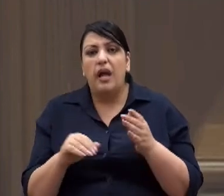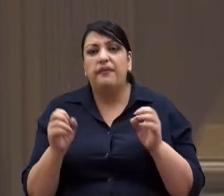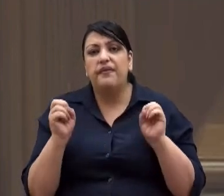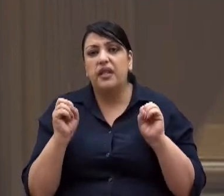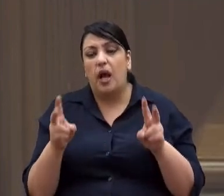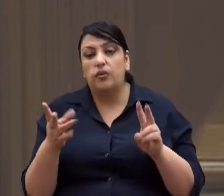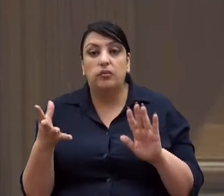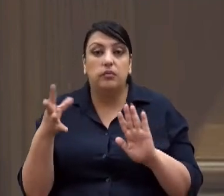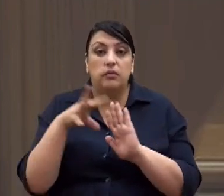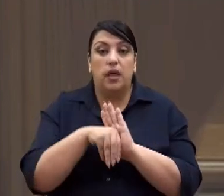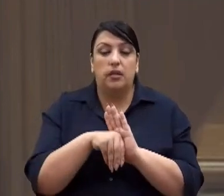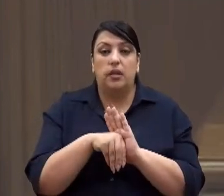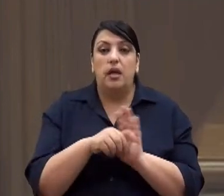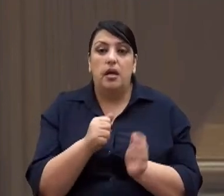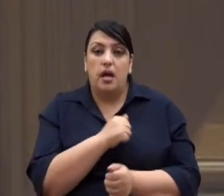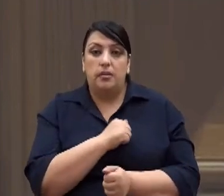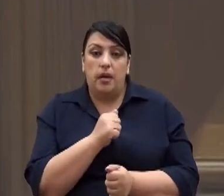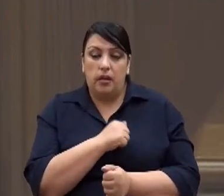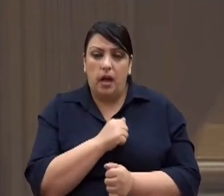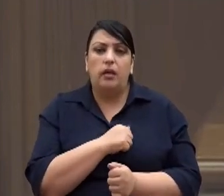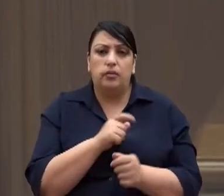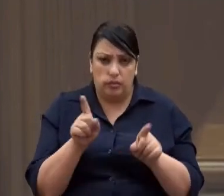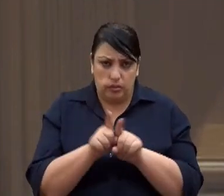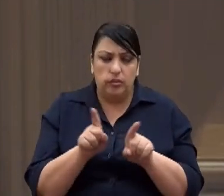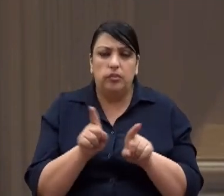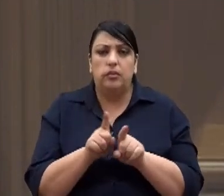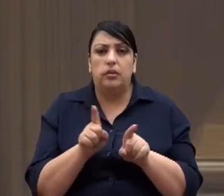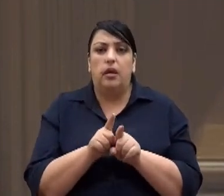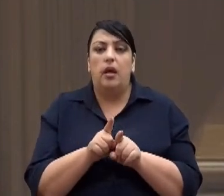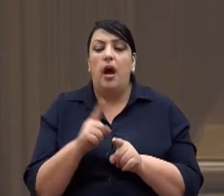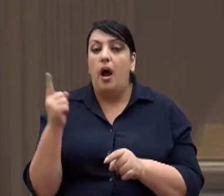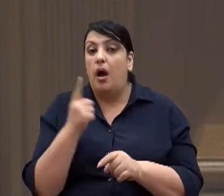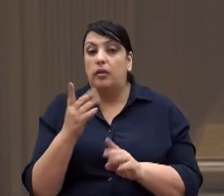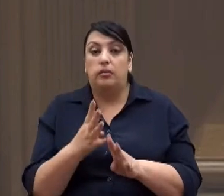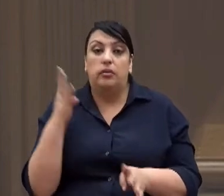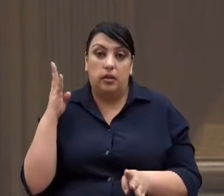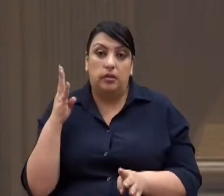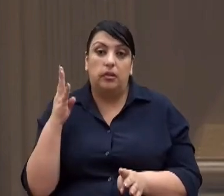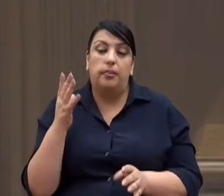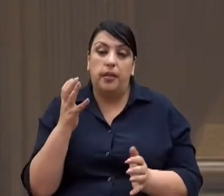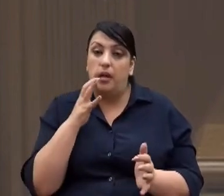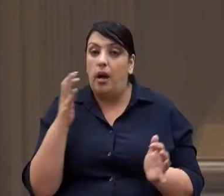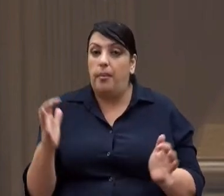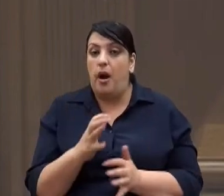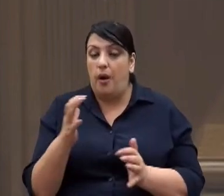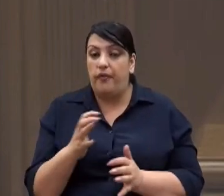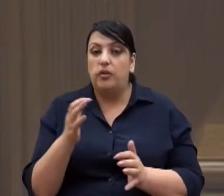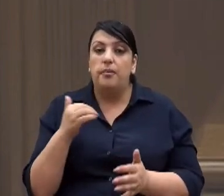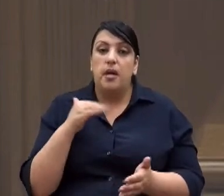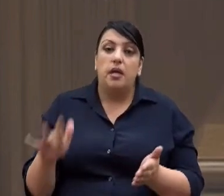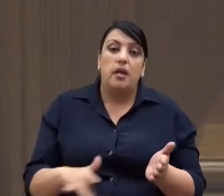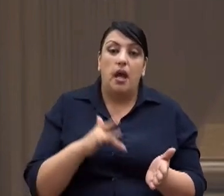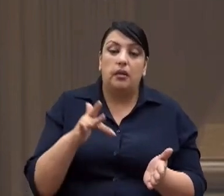միայն ռազմական շերտը, այո, իհարկե, նախ և առաջ մենք պետք է պարտավորենք ապահովել մեր